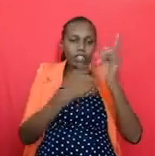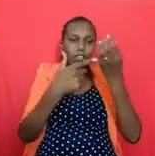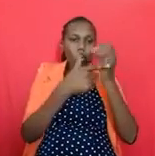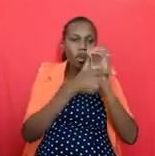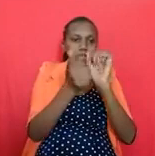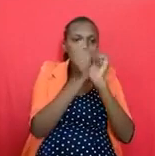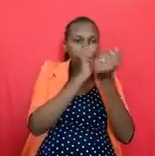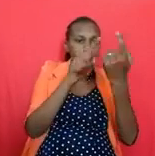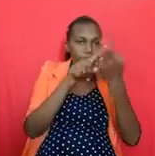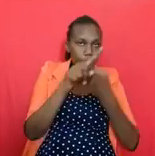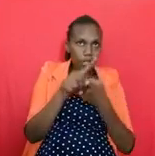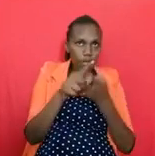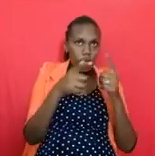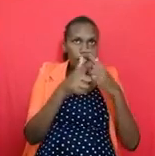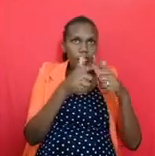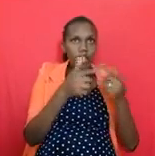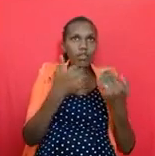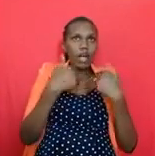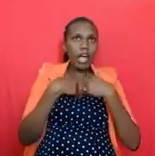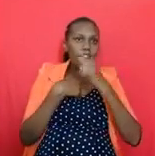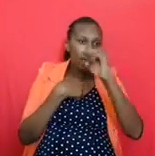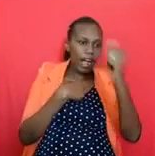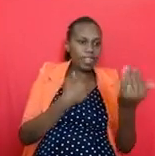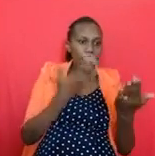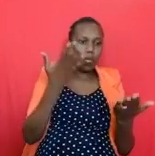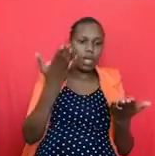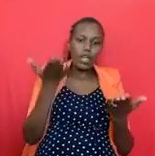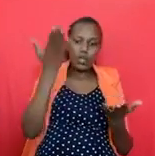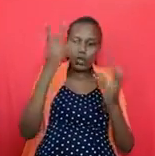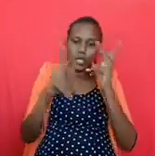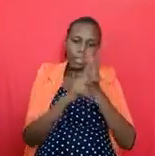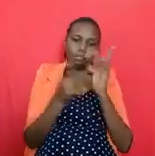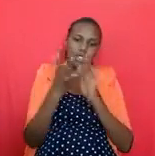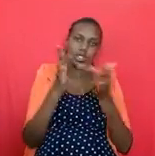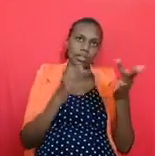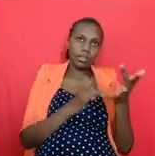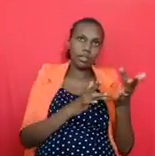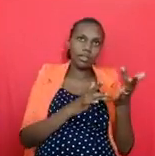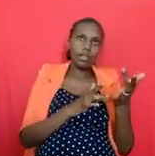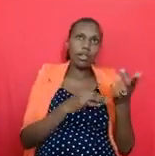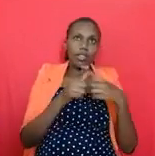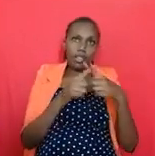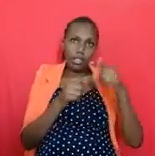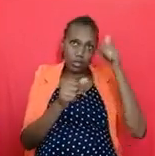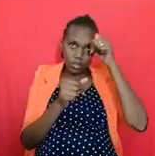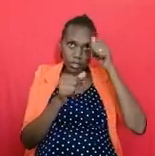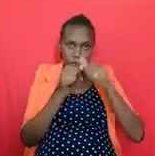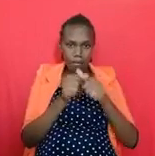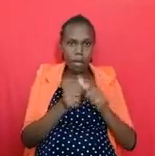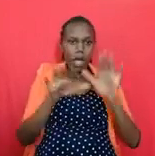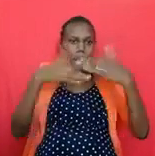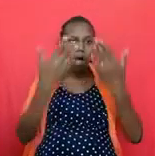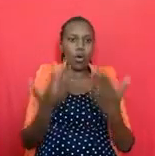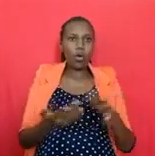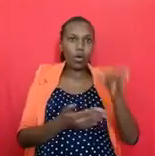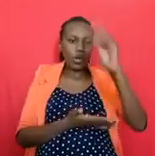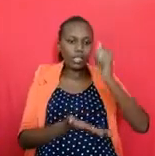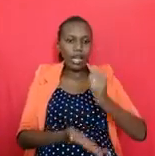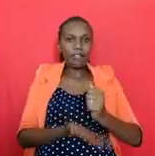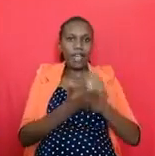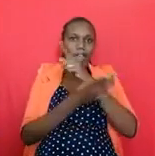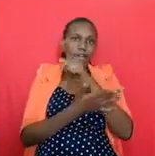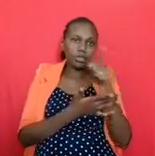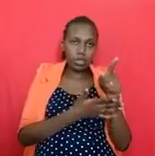mo ucoke wa mwana uigarire jesu kristo uririkane mawiko maria ngai